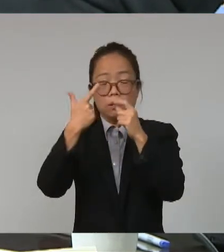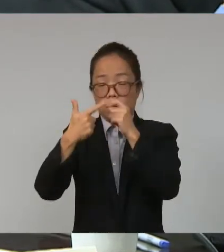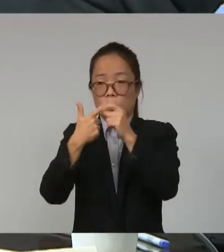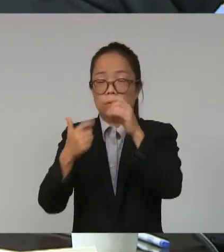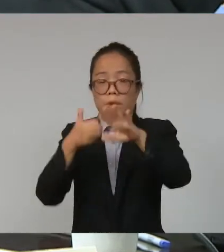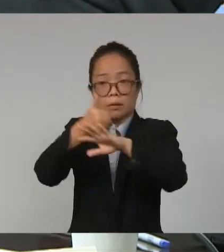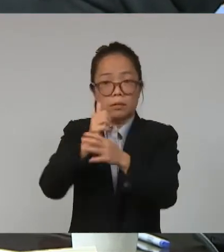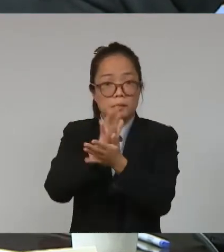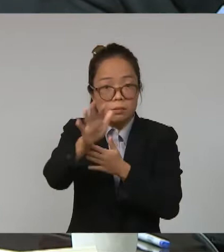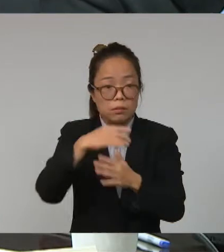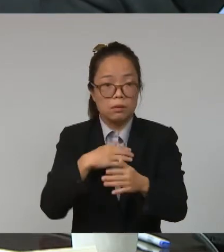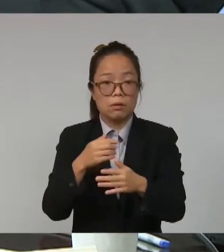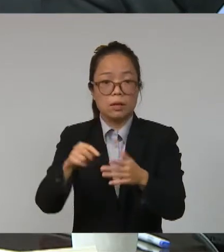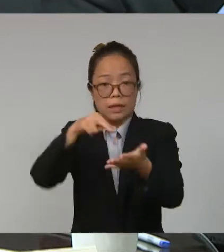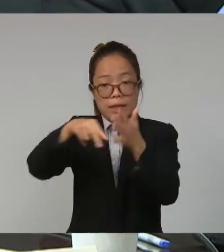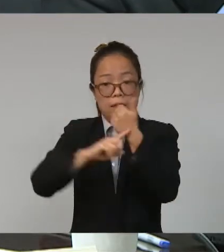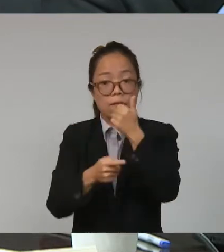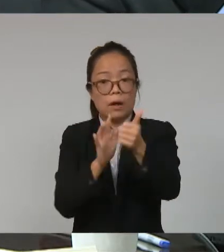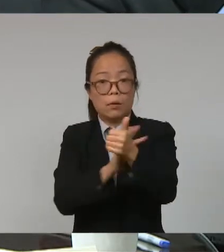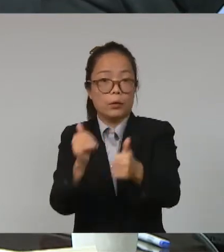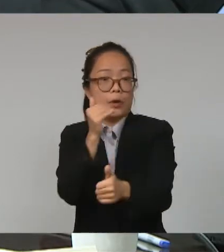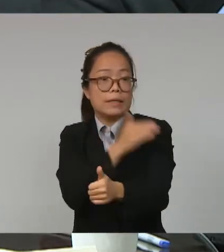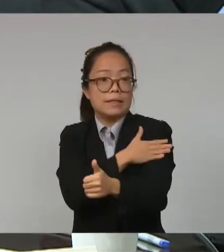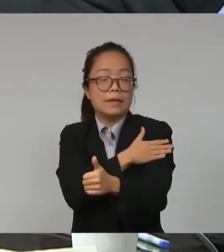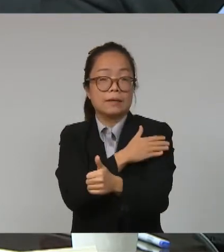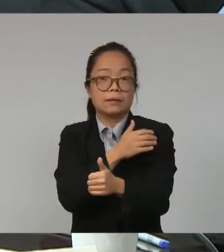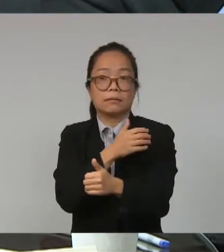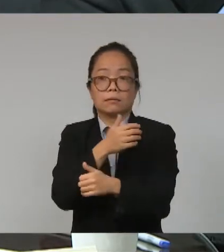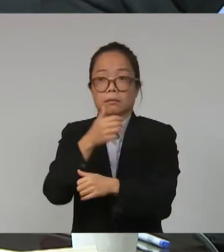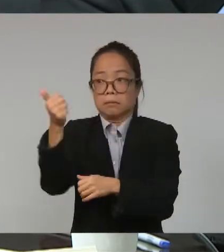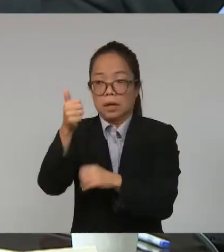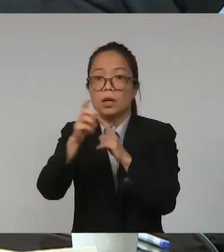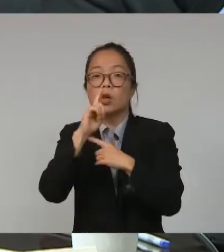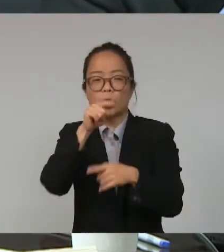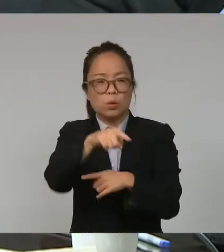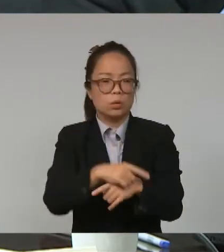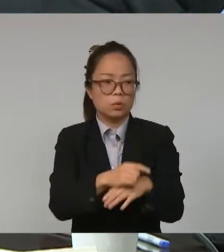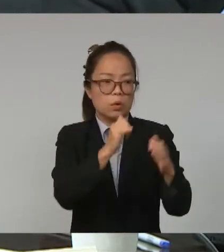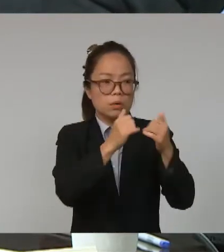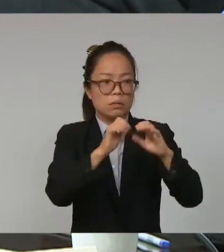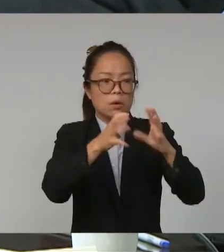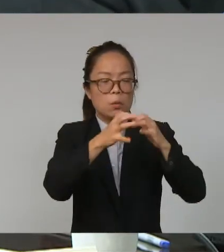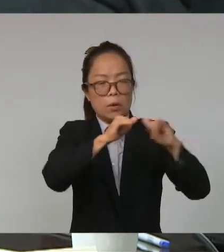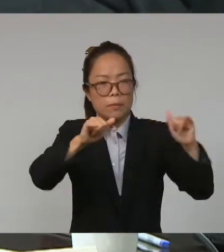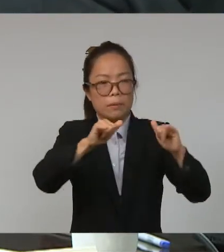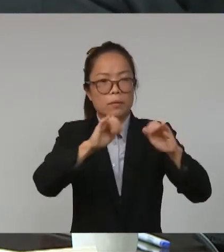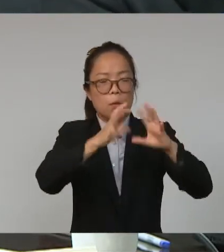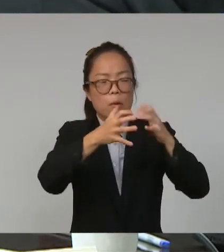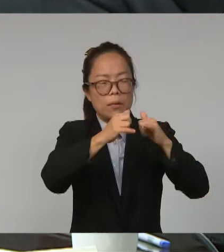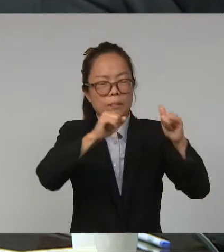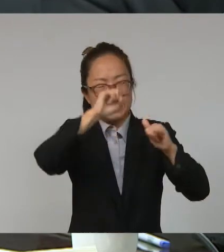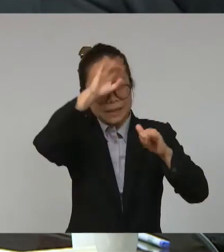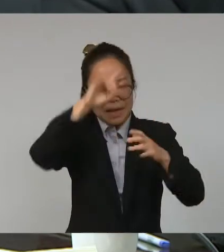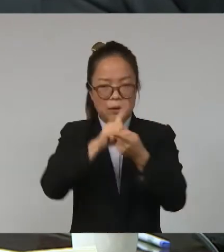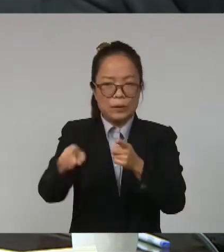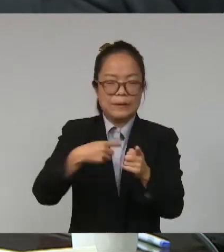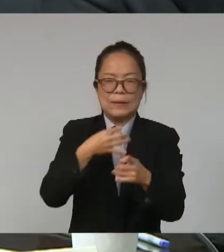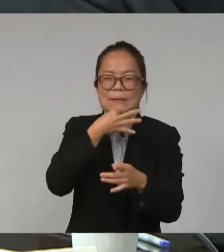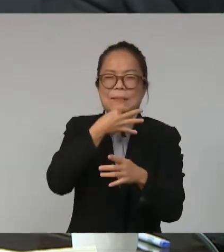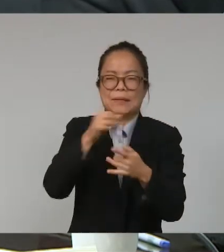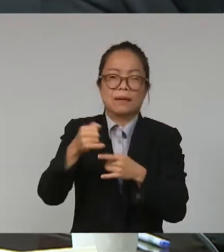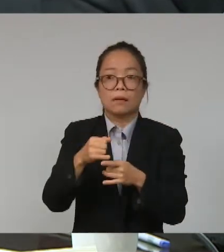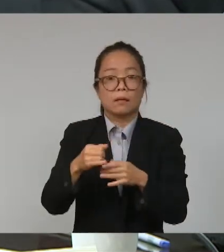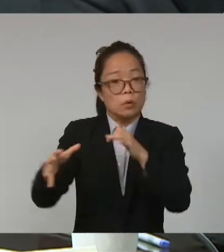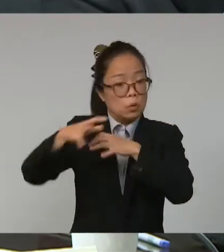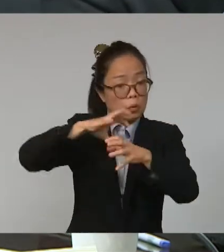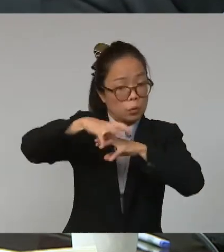立委陈其迈更嘲讽国民党视公投绑大选为毒蛇猛兽，全世界公